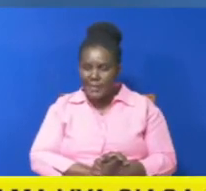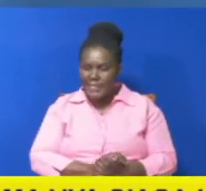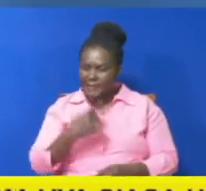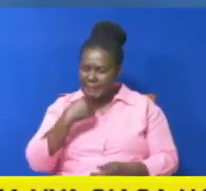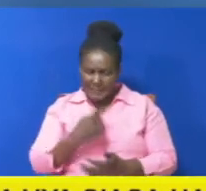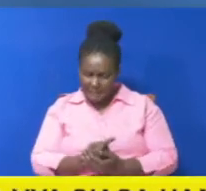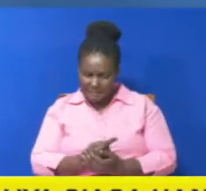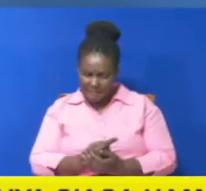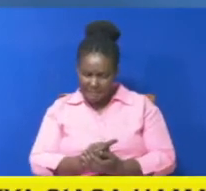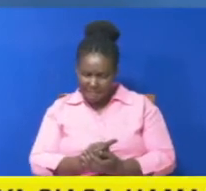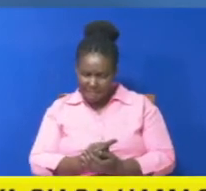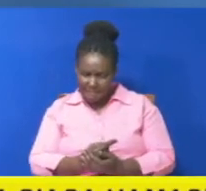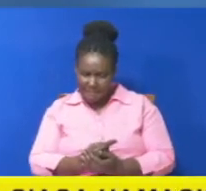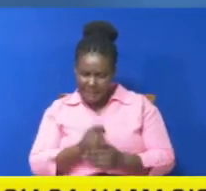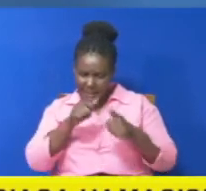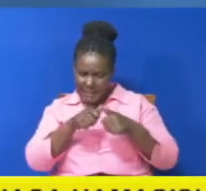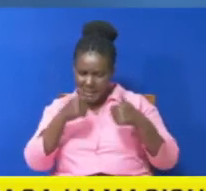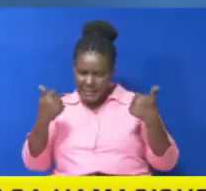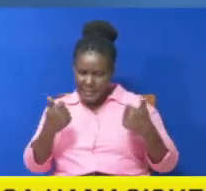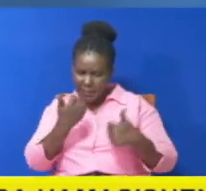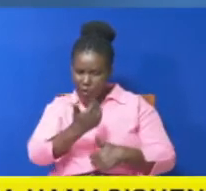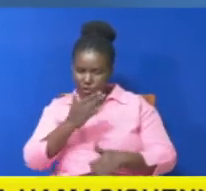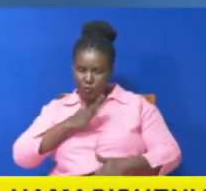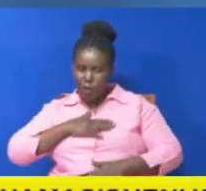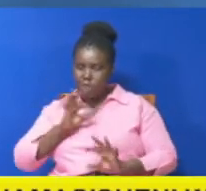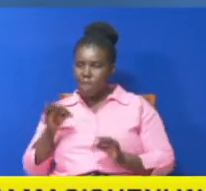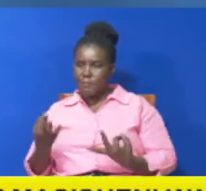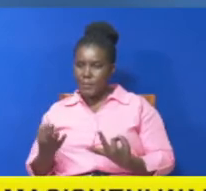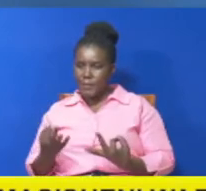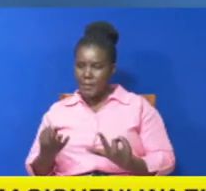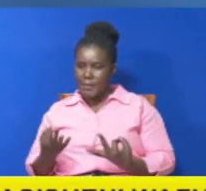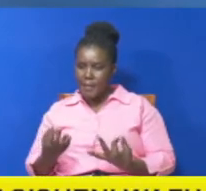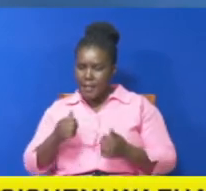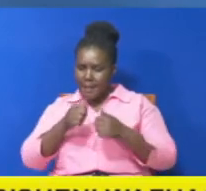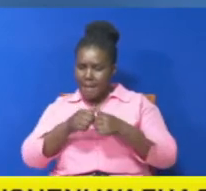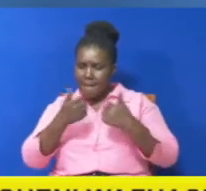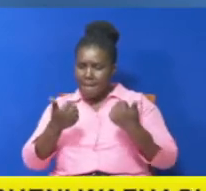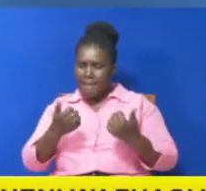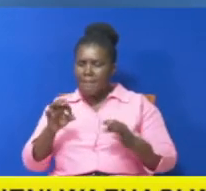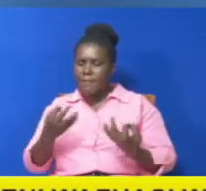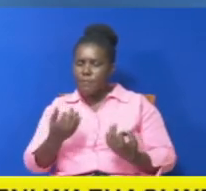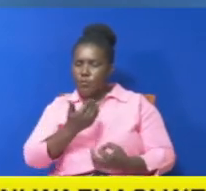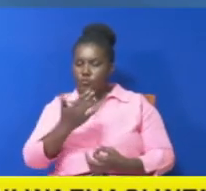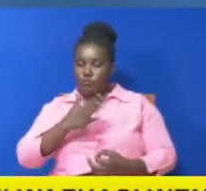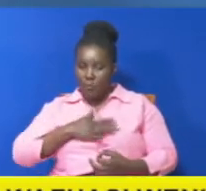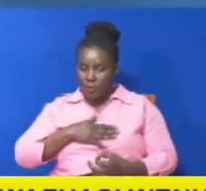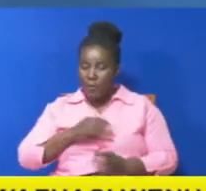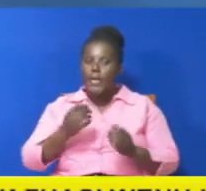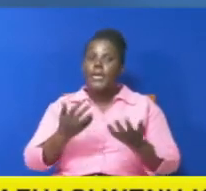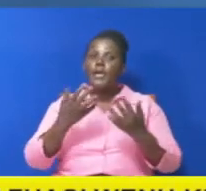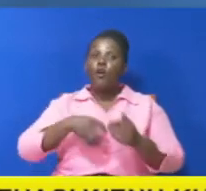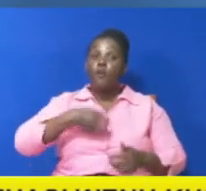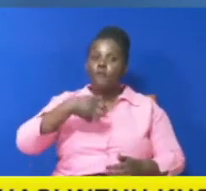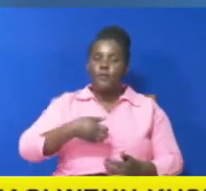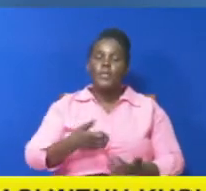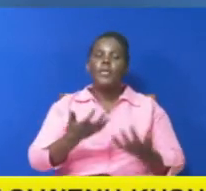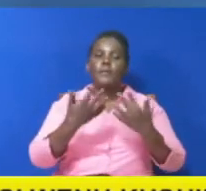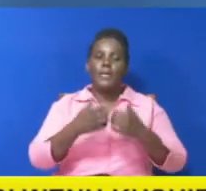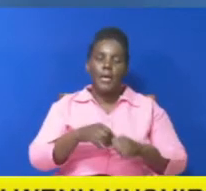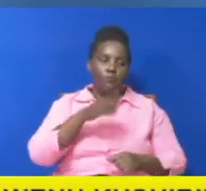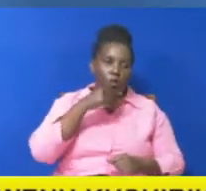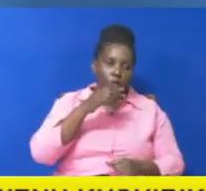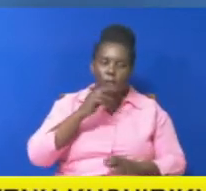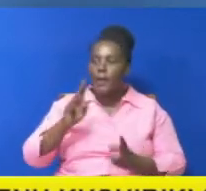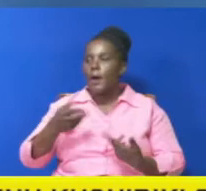anasema, nitaondokaje leo nimwache mtoto wangu, ama nitaondokaje leo niwaache watoto wangu, kati ya baba ama mama. Sasa inafika